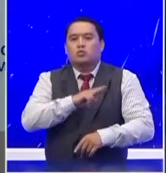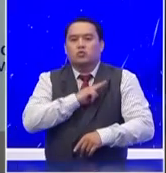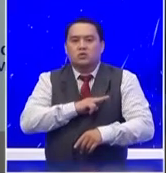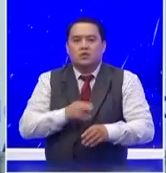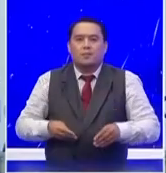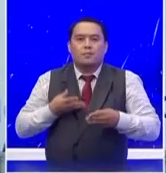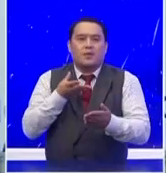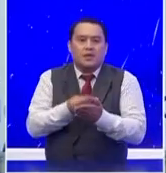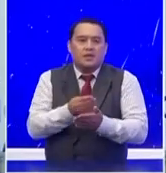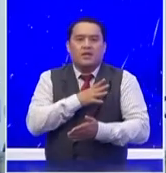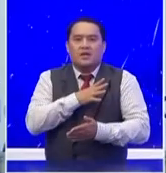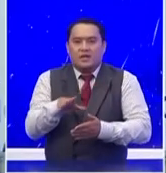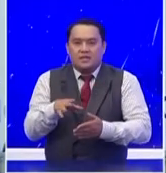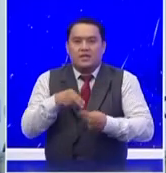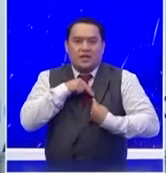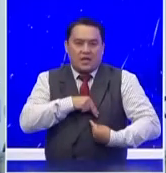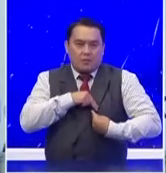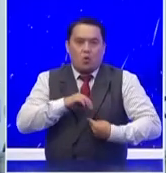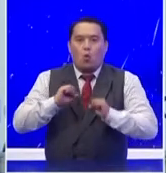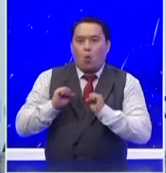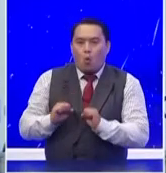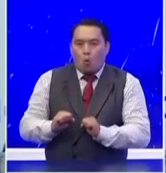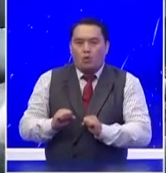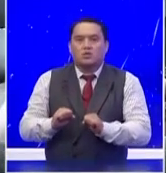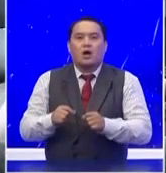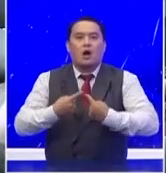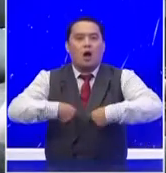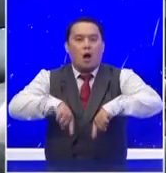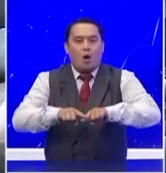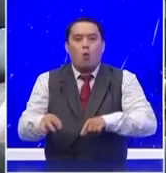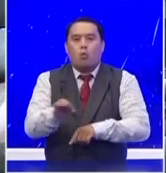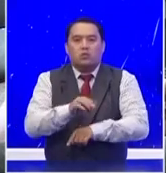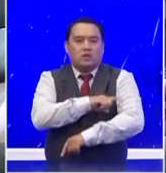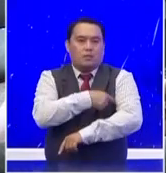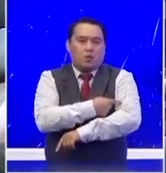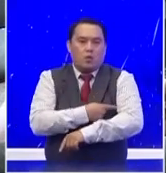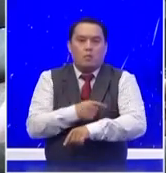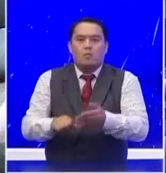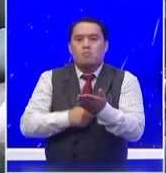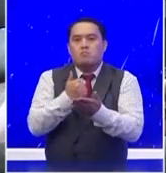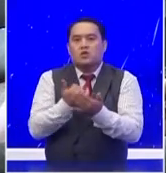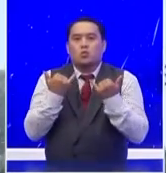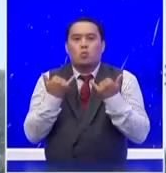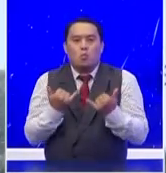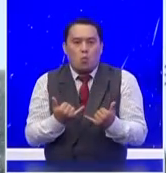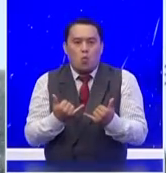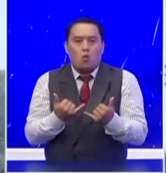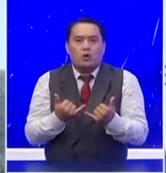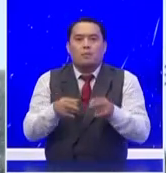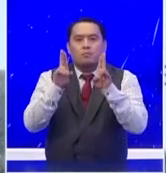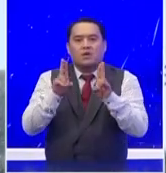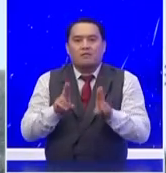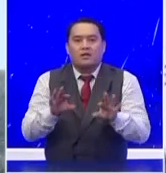жүргендерге тиесілі емес. Еңбек әлеуметтік қорғау және көші-қон комитеті облыстық департаментінің басшысы бүгін жәрдемақы алудың